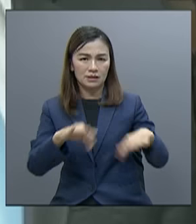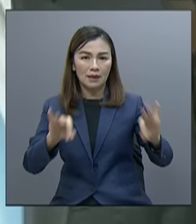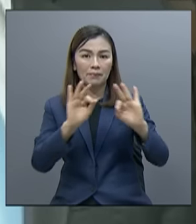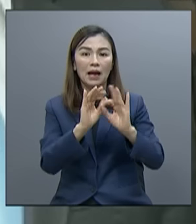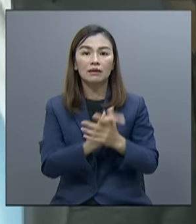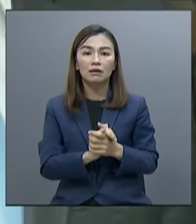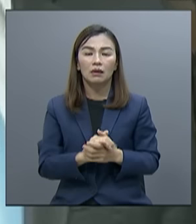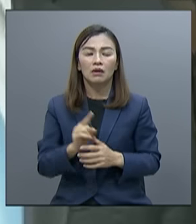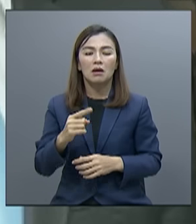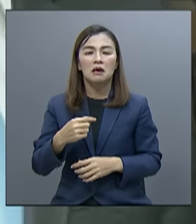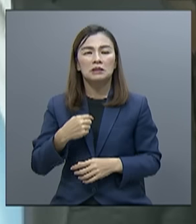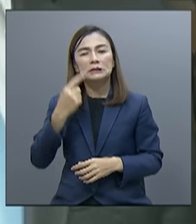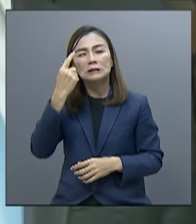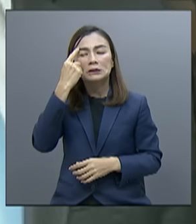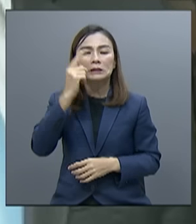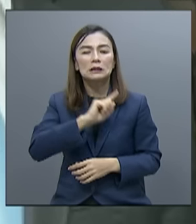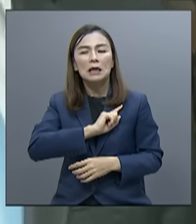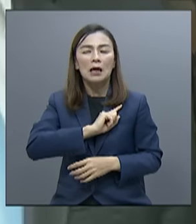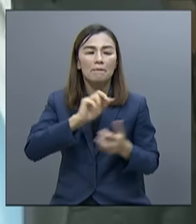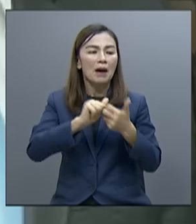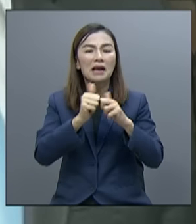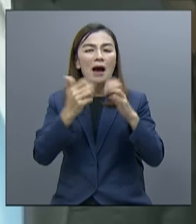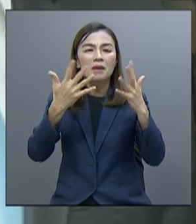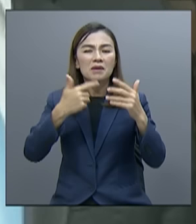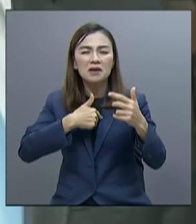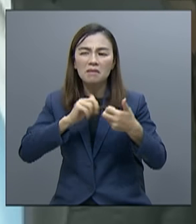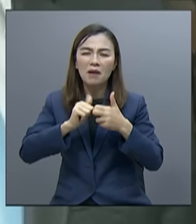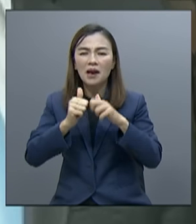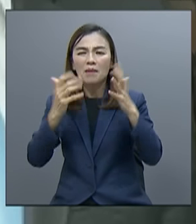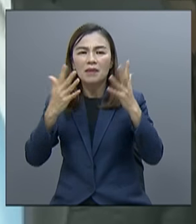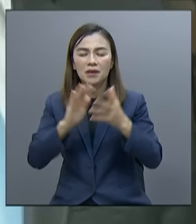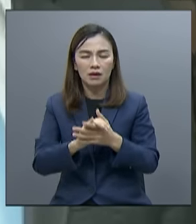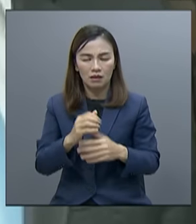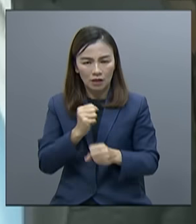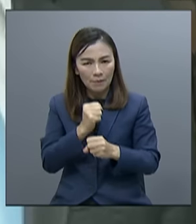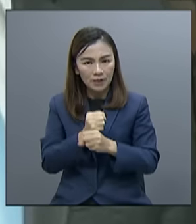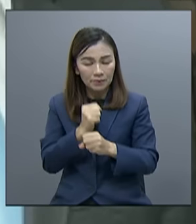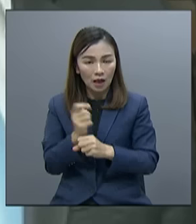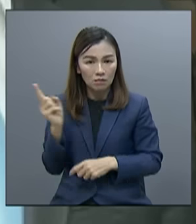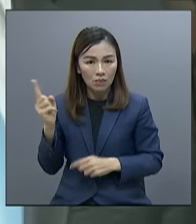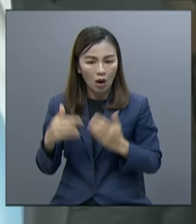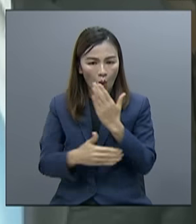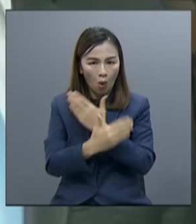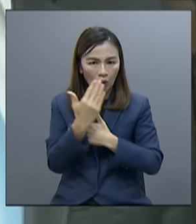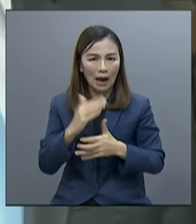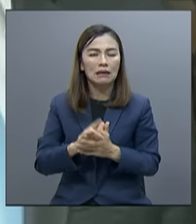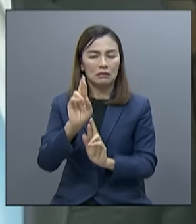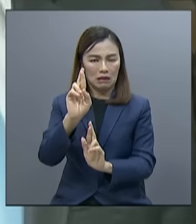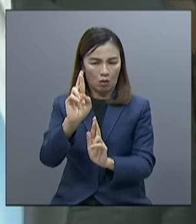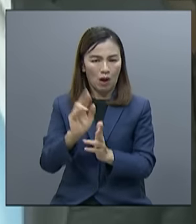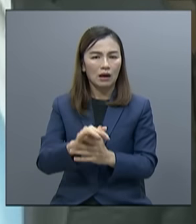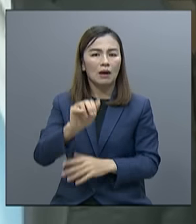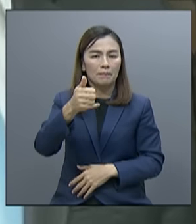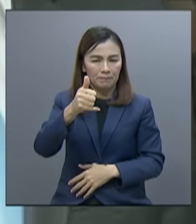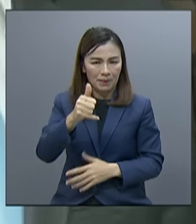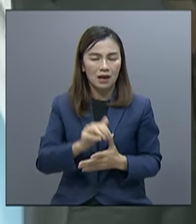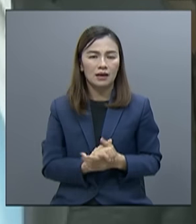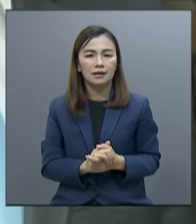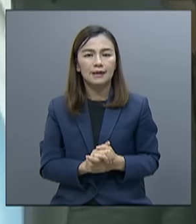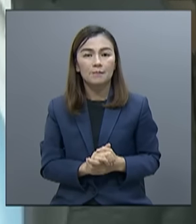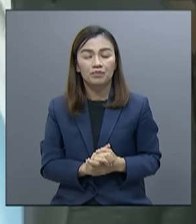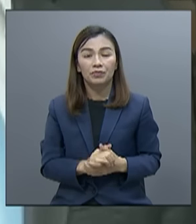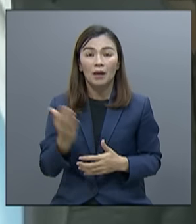สิ่งที่ตัวเองคิดว่าไม่เป็นปัญหานะครับเพราะว่าก็มีโอกาสพลาดได้นะครับนะยกตัวอย่างเช่น